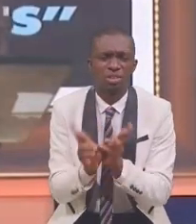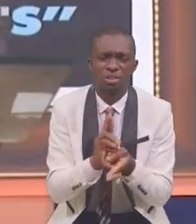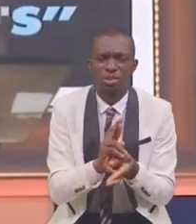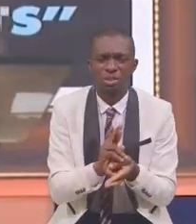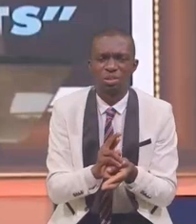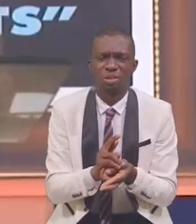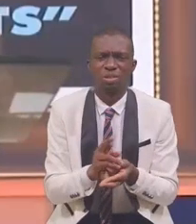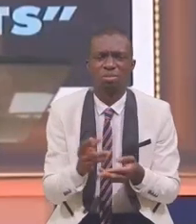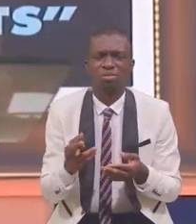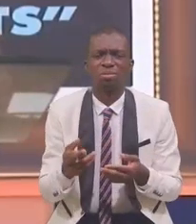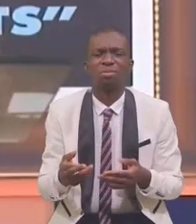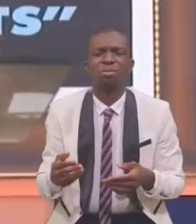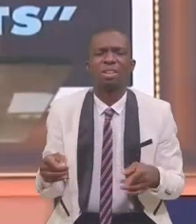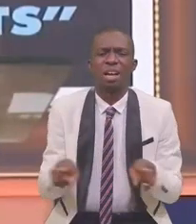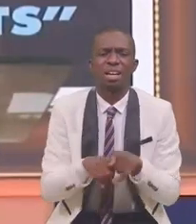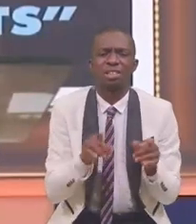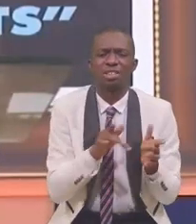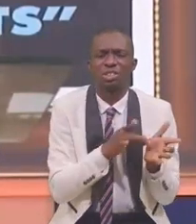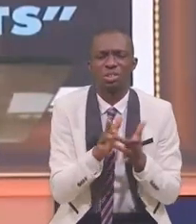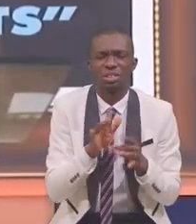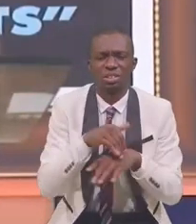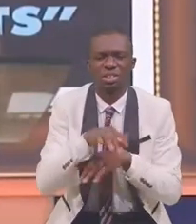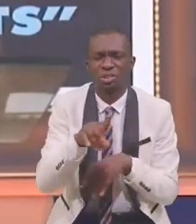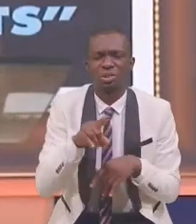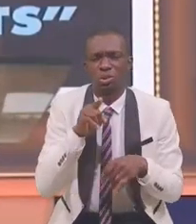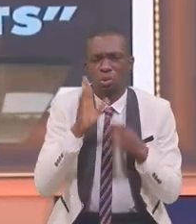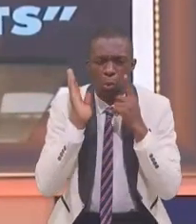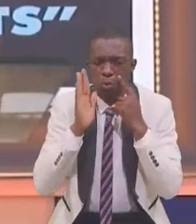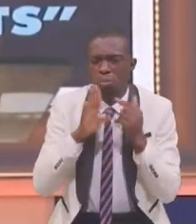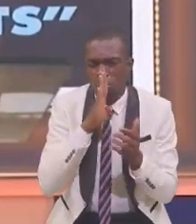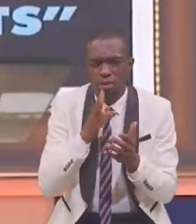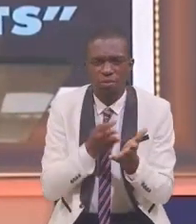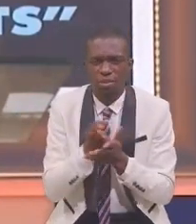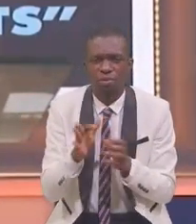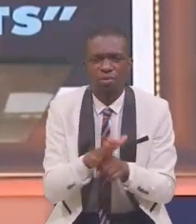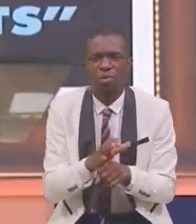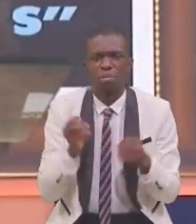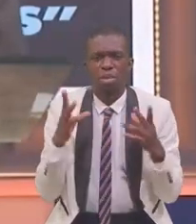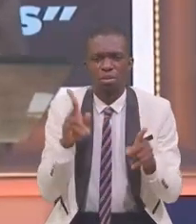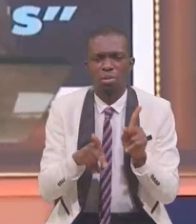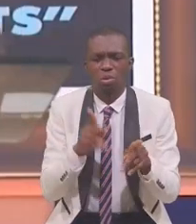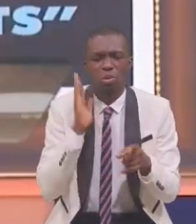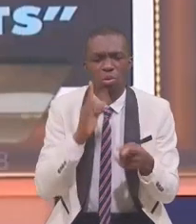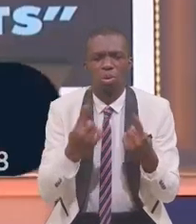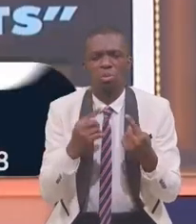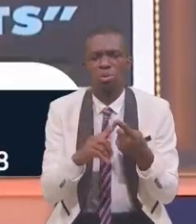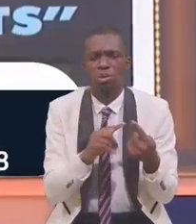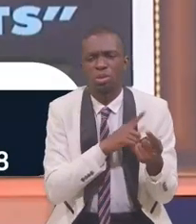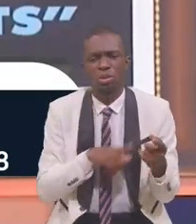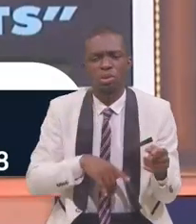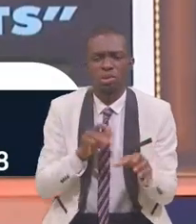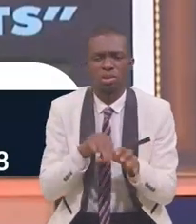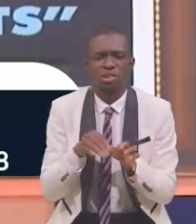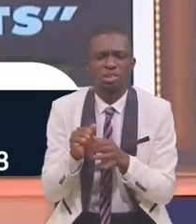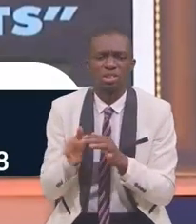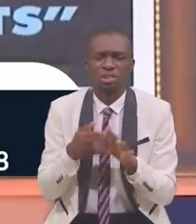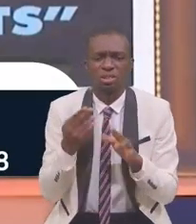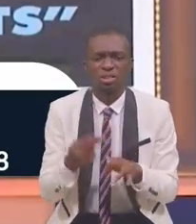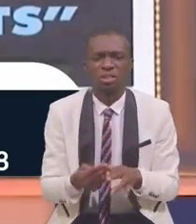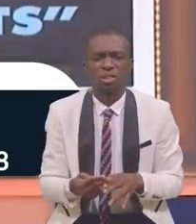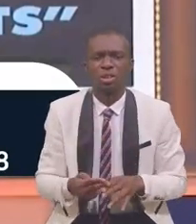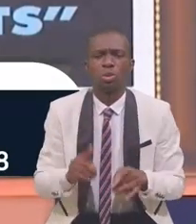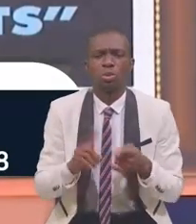vous envoie, vous serez fidèles et beaucoup vont venir au Seigneur au nom de Jésus-Christ. Verset 18.